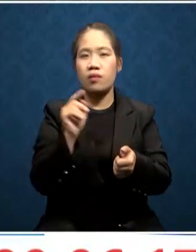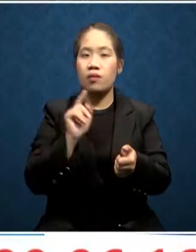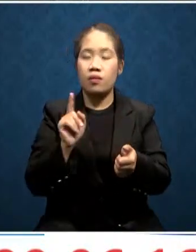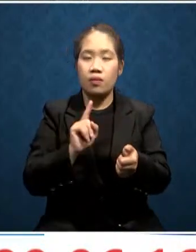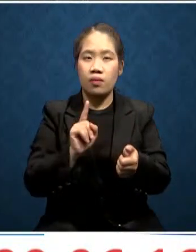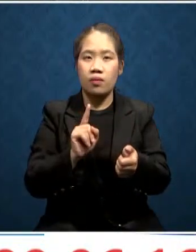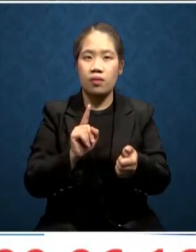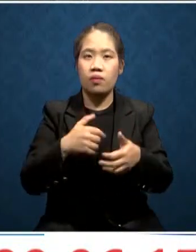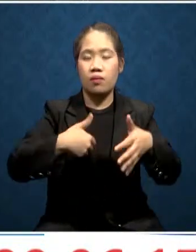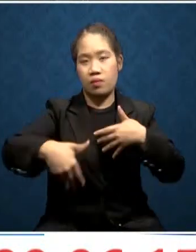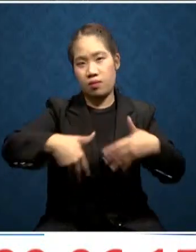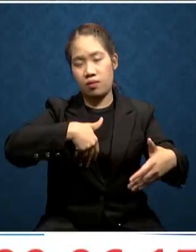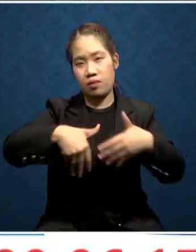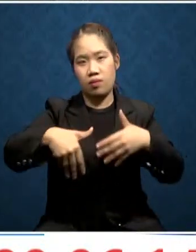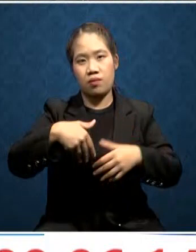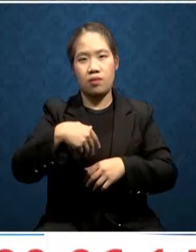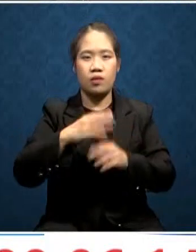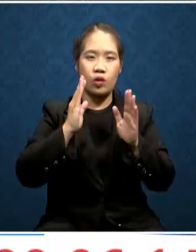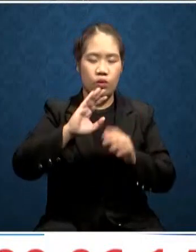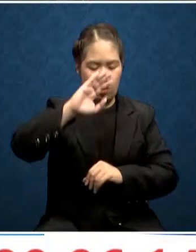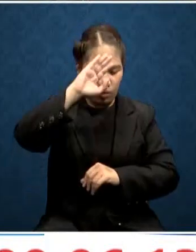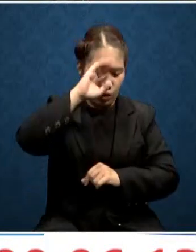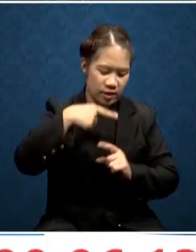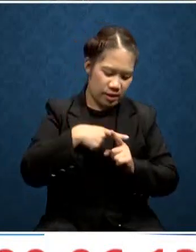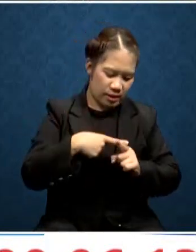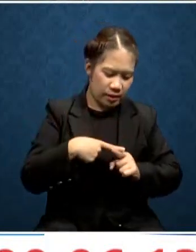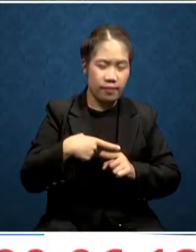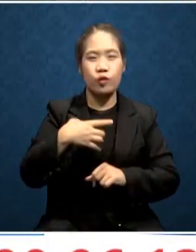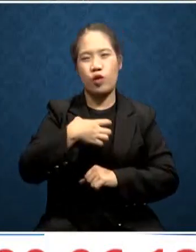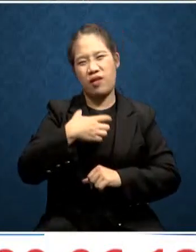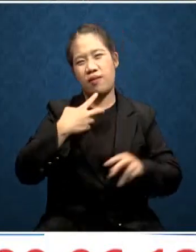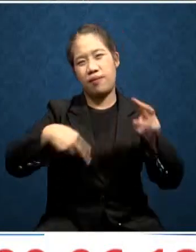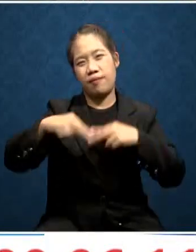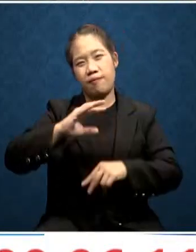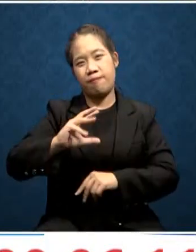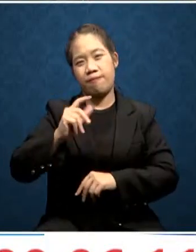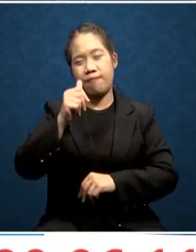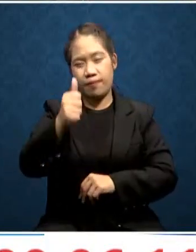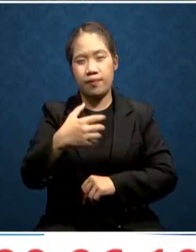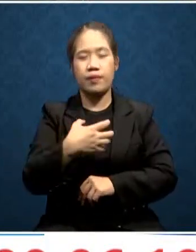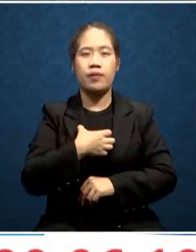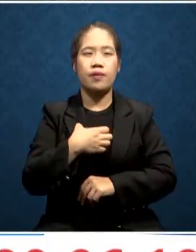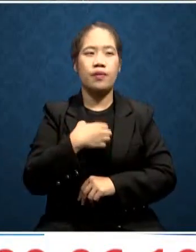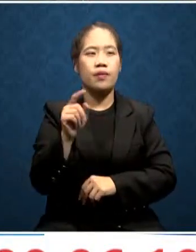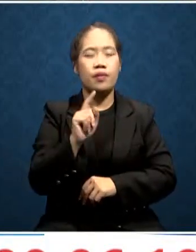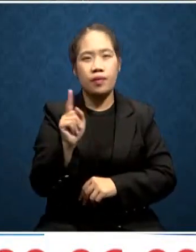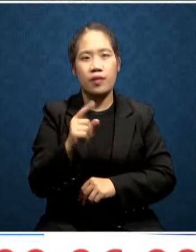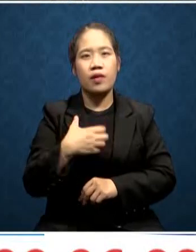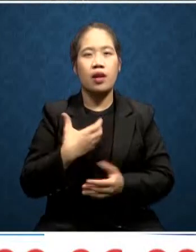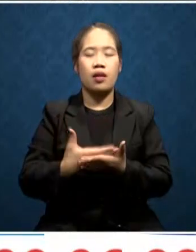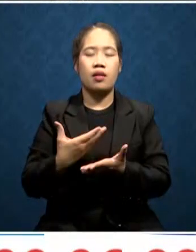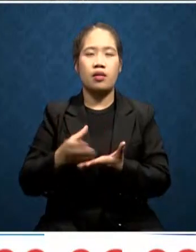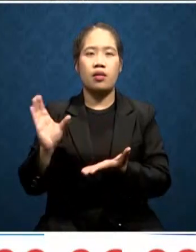ประชาชนประชาชนที่เค้าเจ็บป่วยเค้าก็อยากหายอ่ะค่ะก็อยากให้มีมีงบ